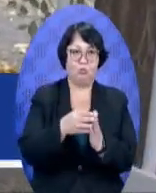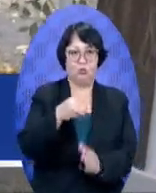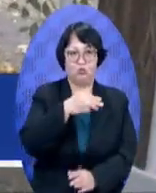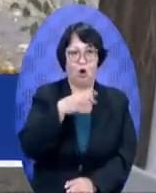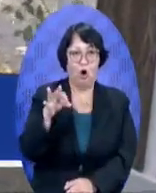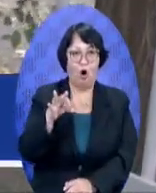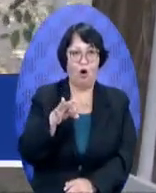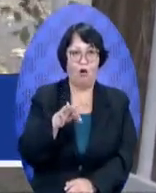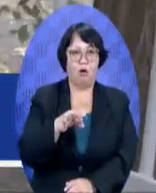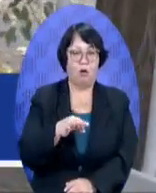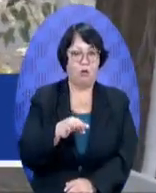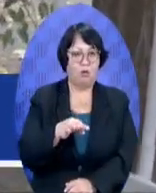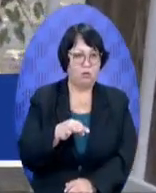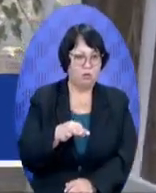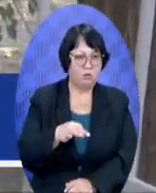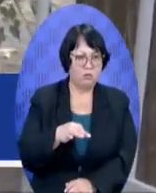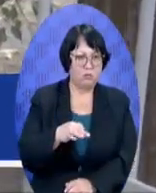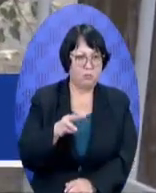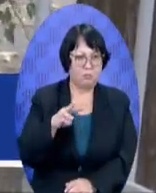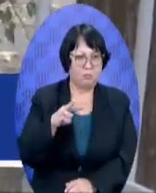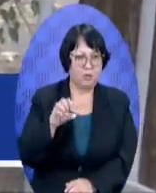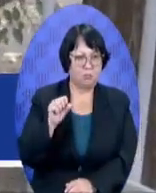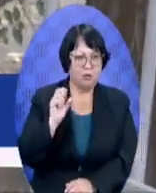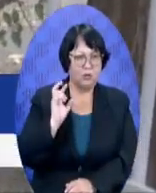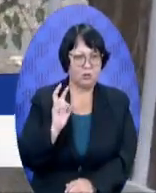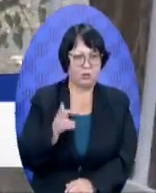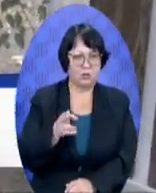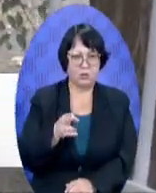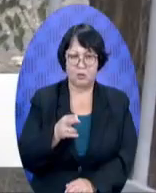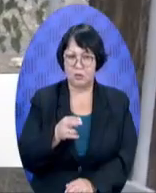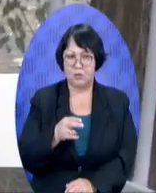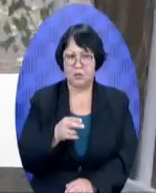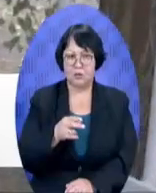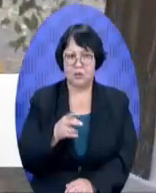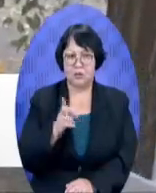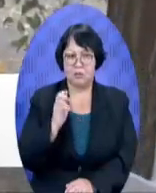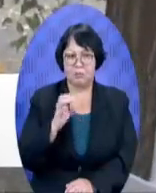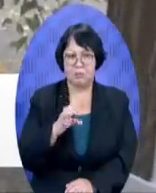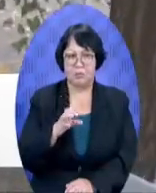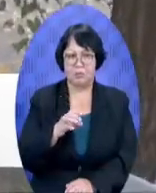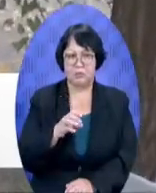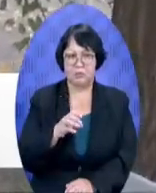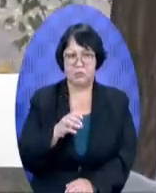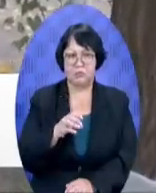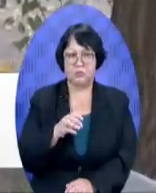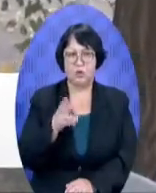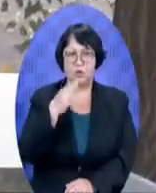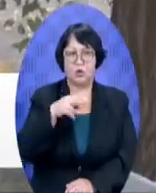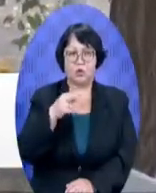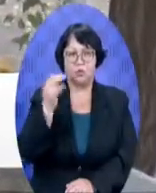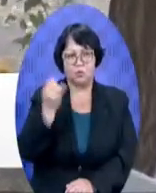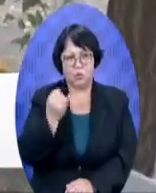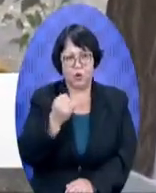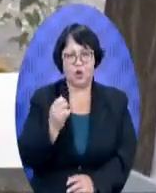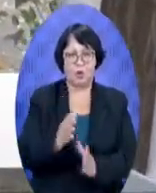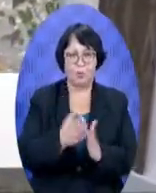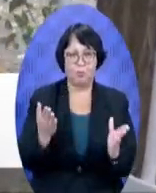ном, Син ном, бас Ууя, бас тооны дүрлэг онцлогийн